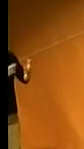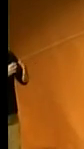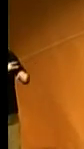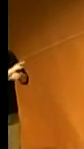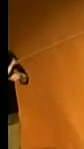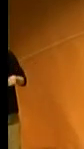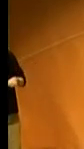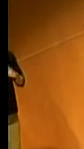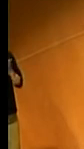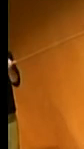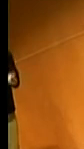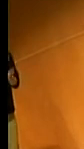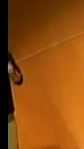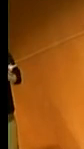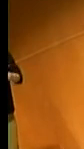importante.